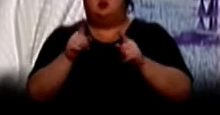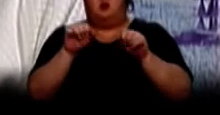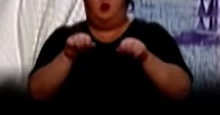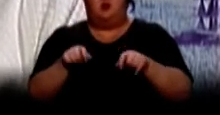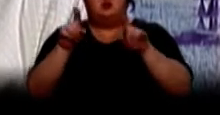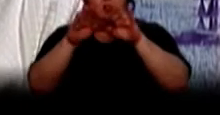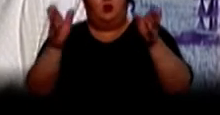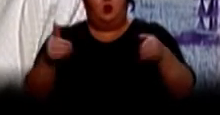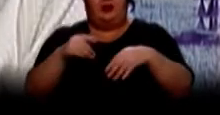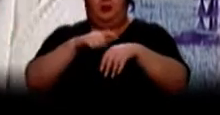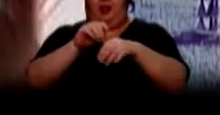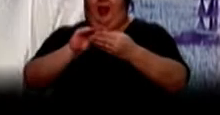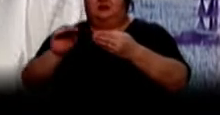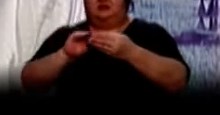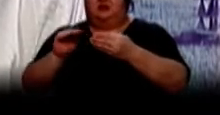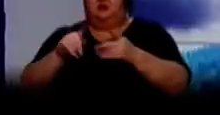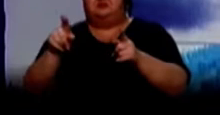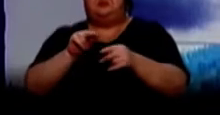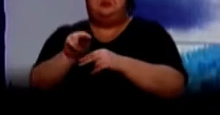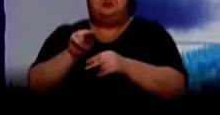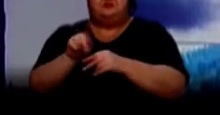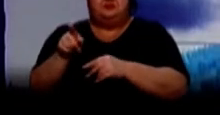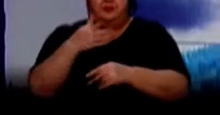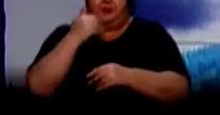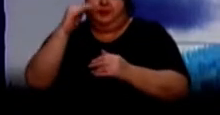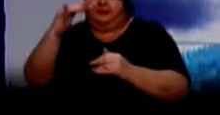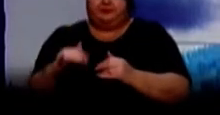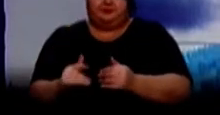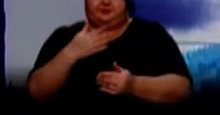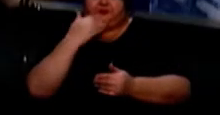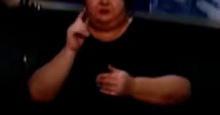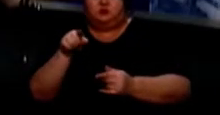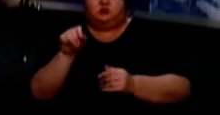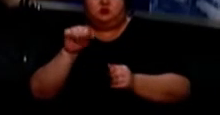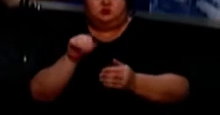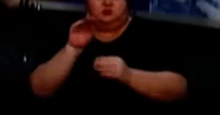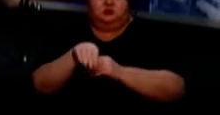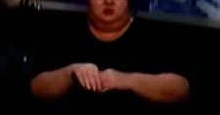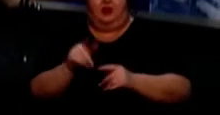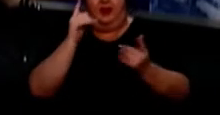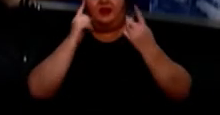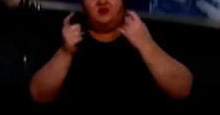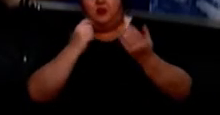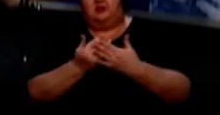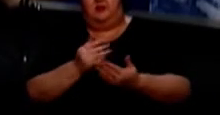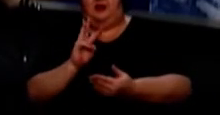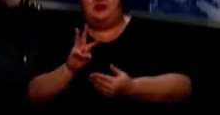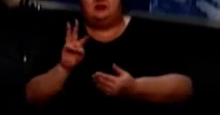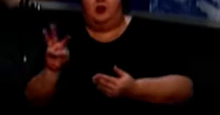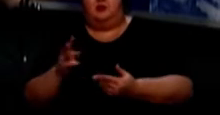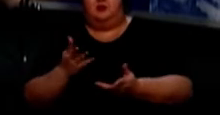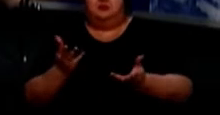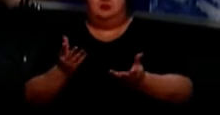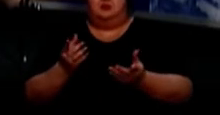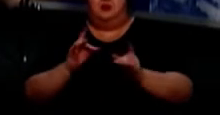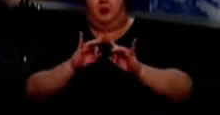той контейнер, і навіть жодних інструкцій на цих баках немає, інформації на сайтах чи в газетах теж немає. Поясніть ви